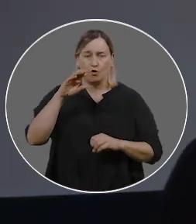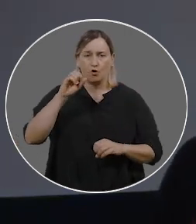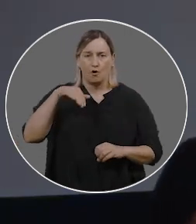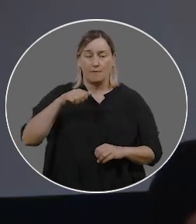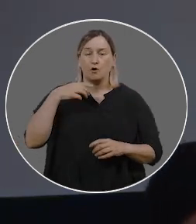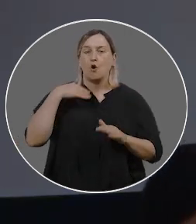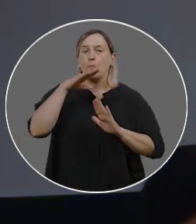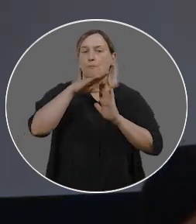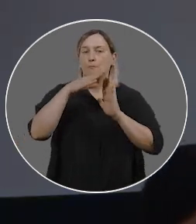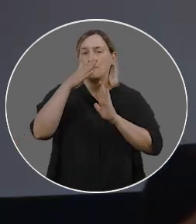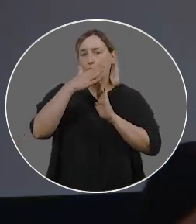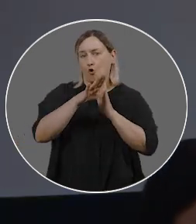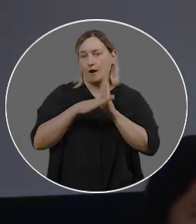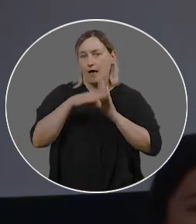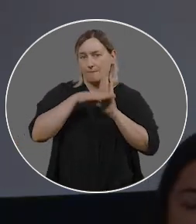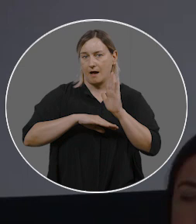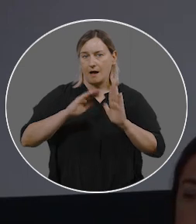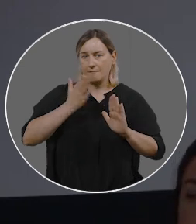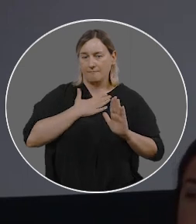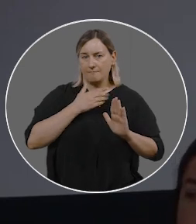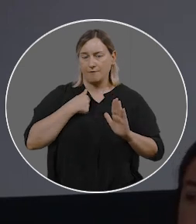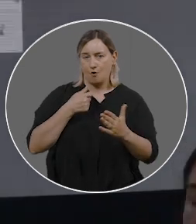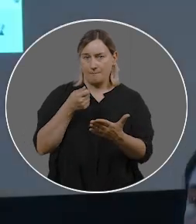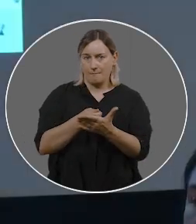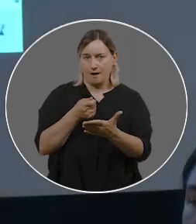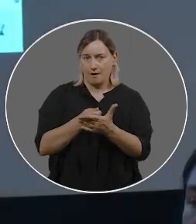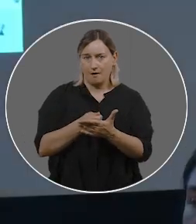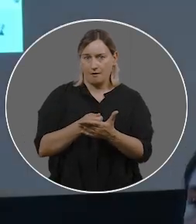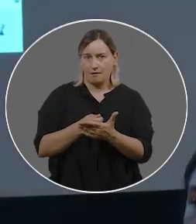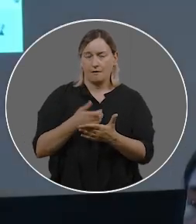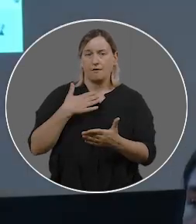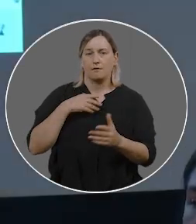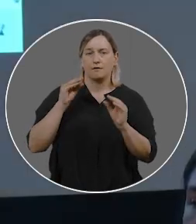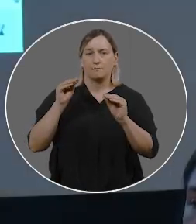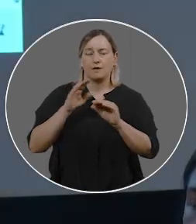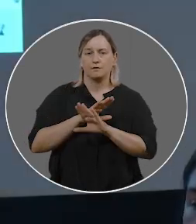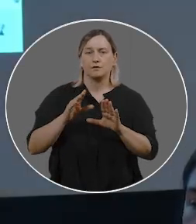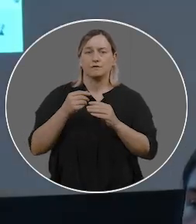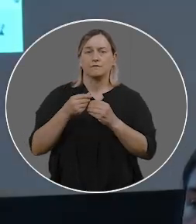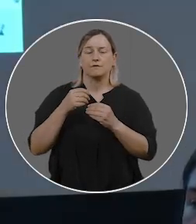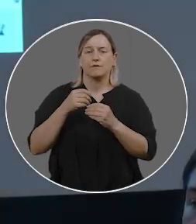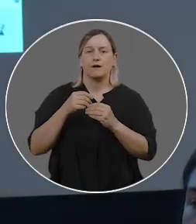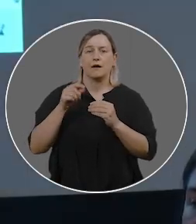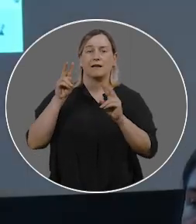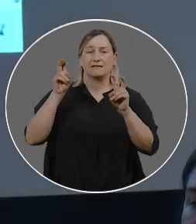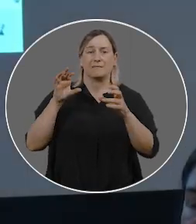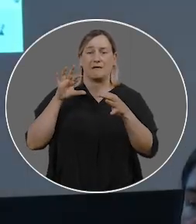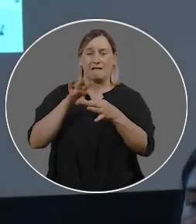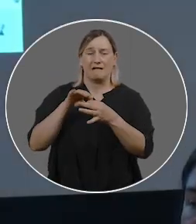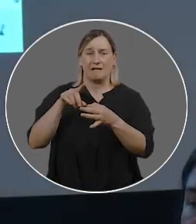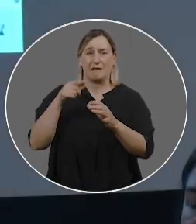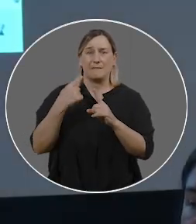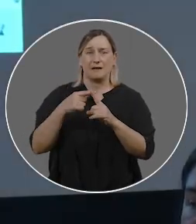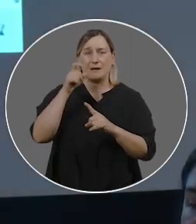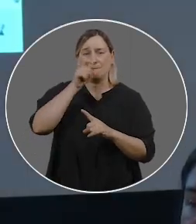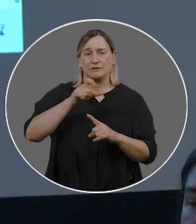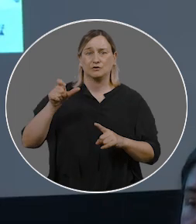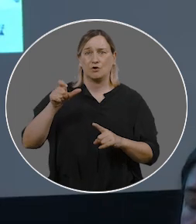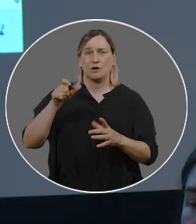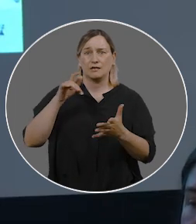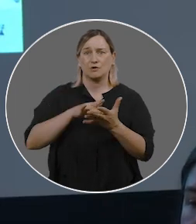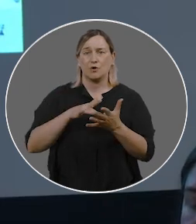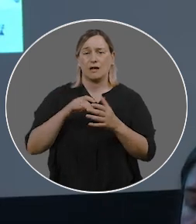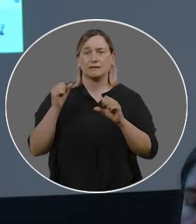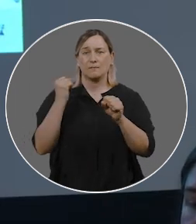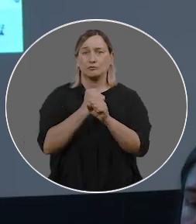que en aquest cas és propietari, és de pagament, que es diu Just for Windows, perquè les persones que estem treballant doncs